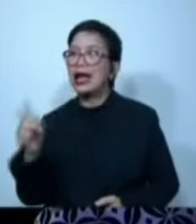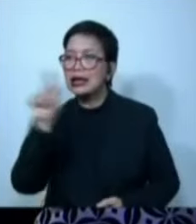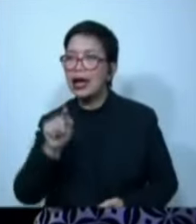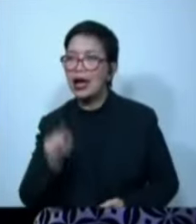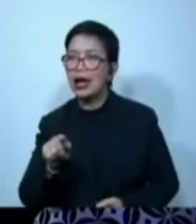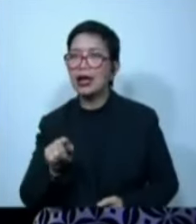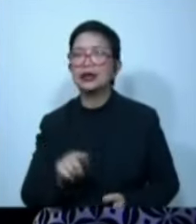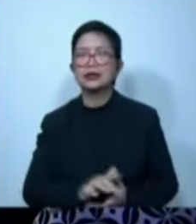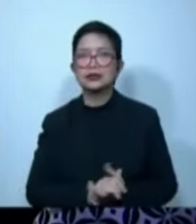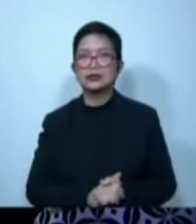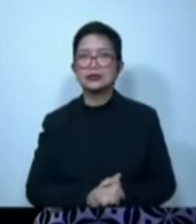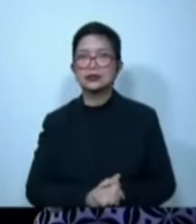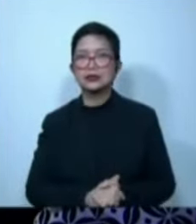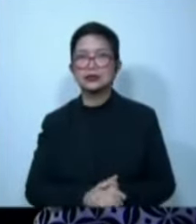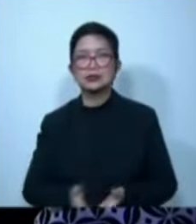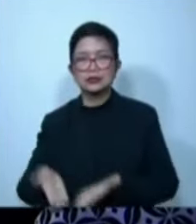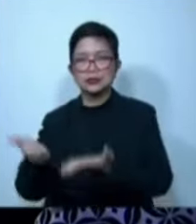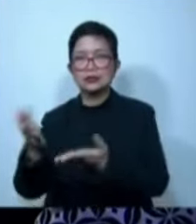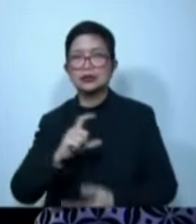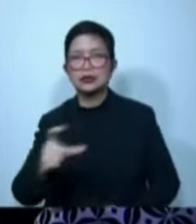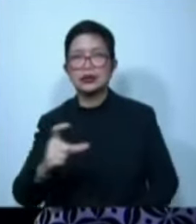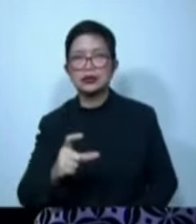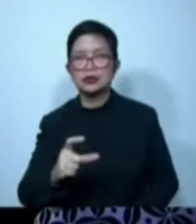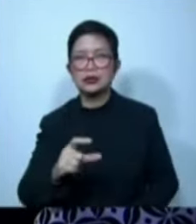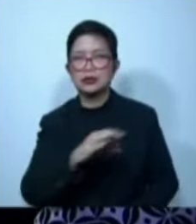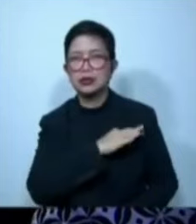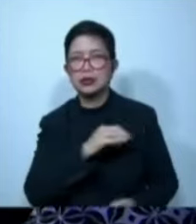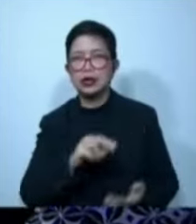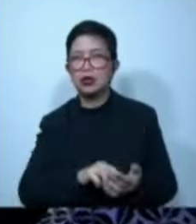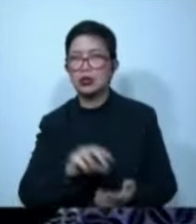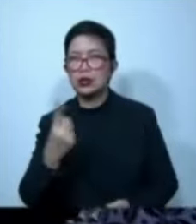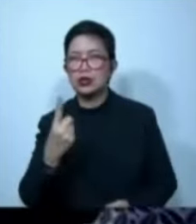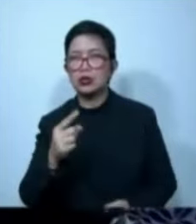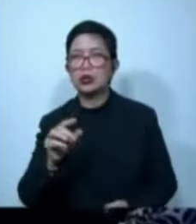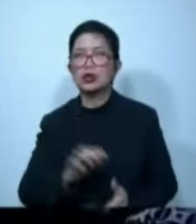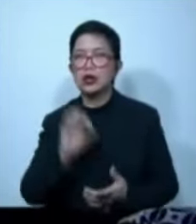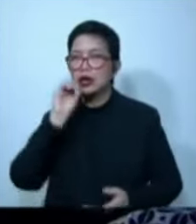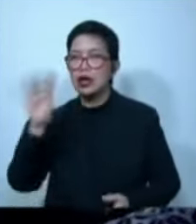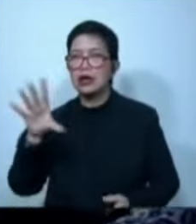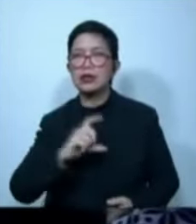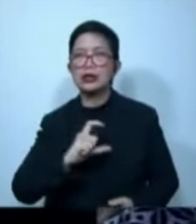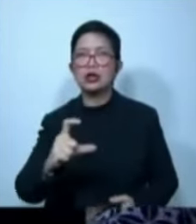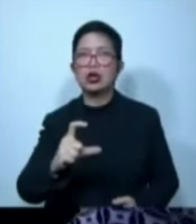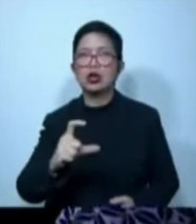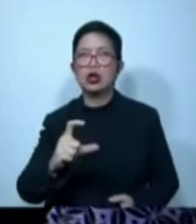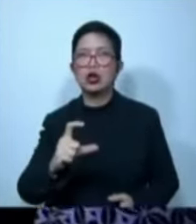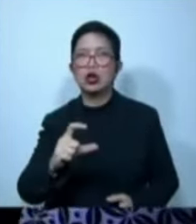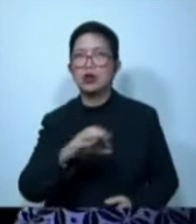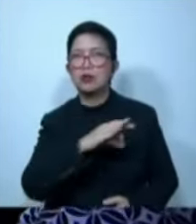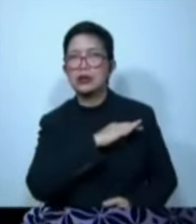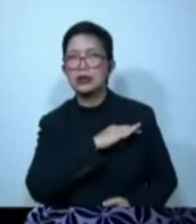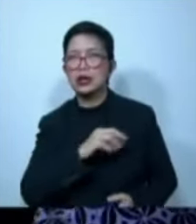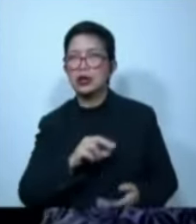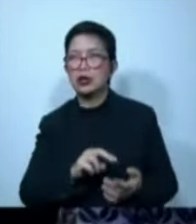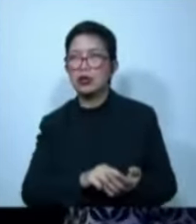daringmasonid berikan kesempatan kepada calon Presiden Nomor untuk nomor urut satu untuk menanggapi calon Presiden nomor urut du dan